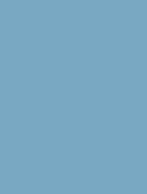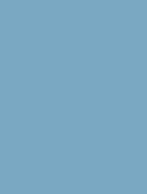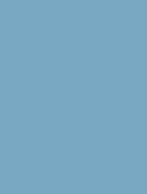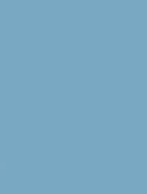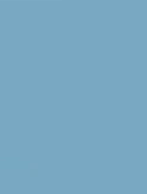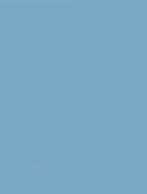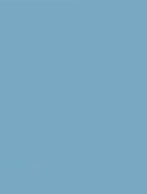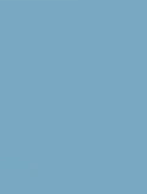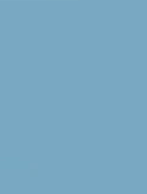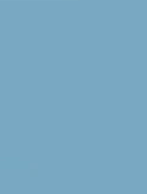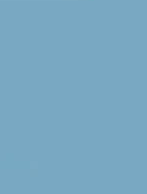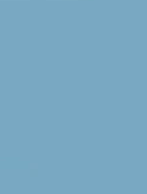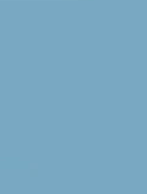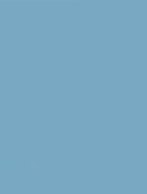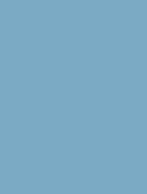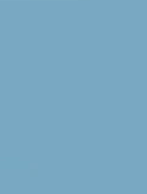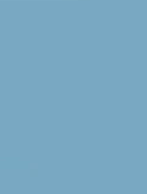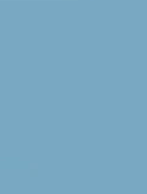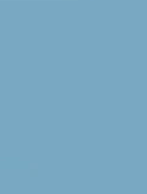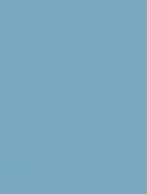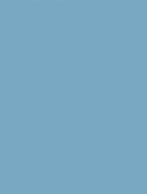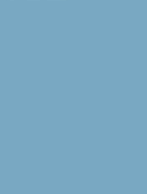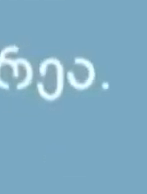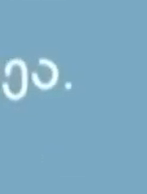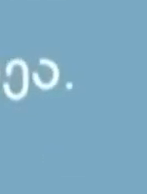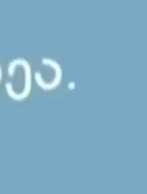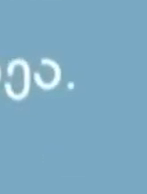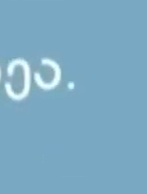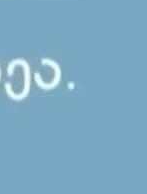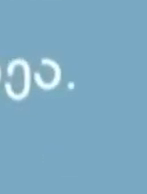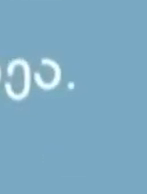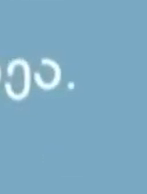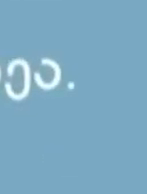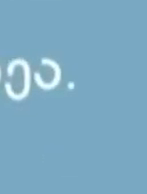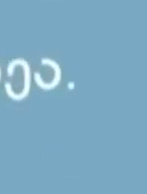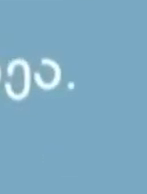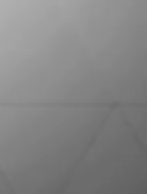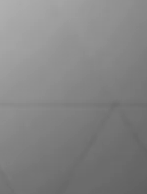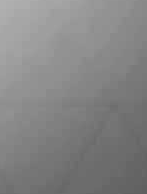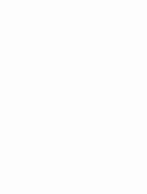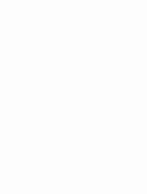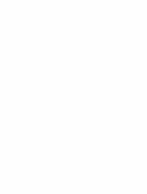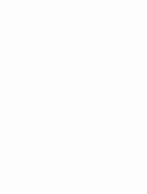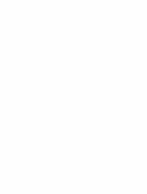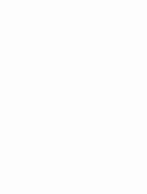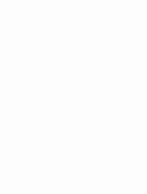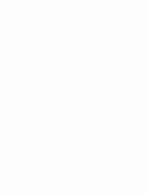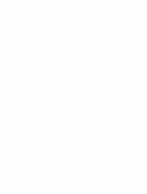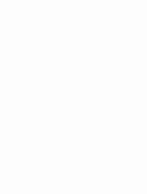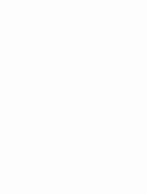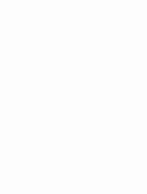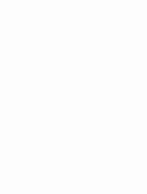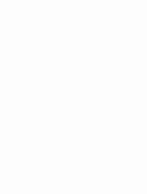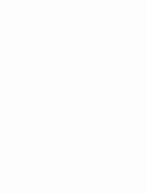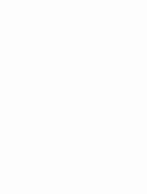სახელმწიფომ ერთად ვიზრუნოთ ინკლუზიური საზოგადოების განვითარებისთვის. მრავალფეროვნება ჩვენი სიმდიდრეა. აპირებს საზღვარგარეთ